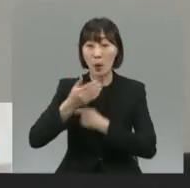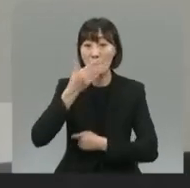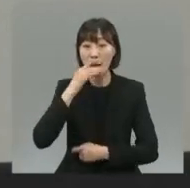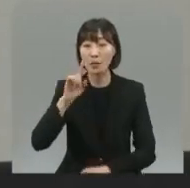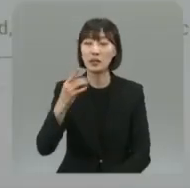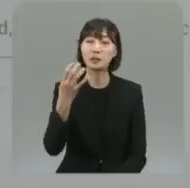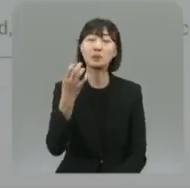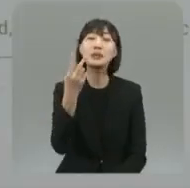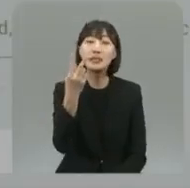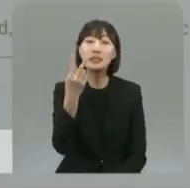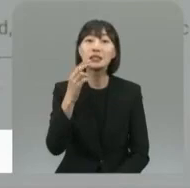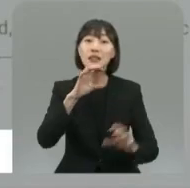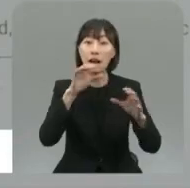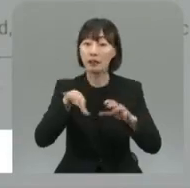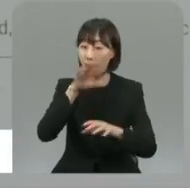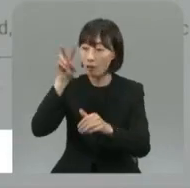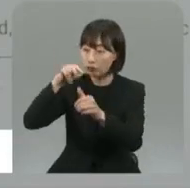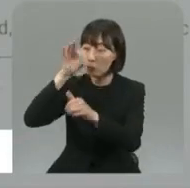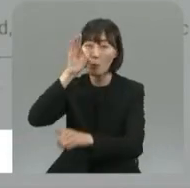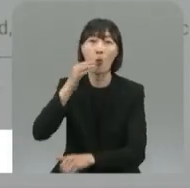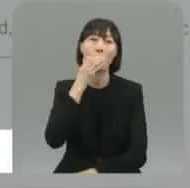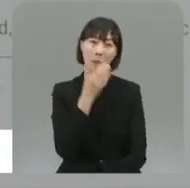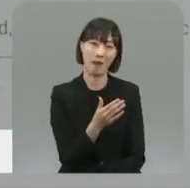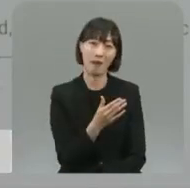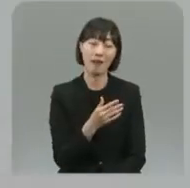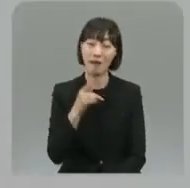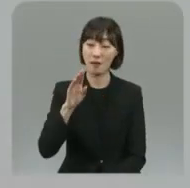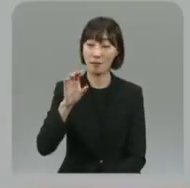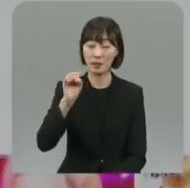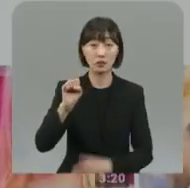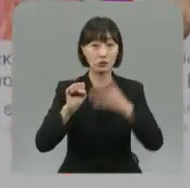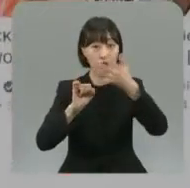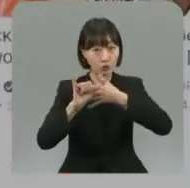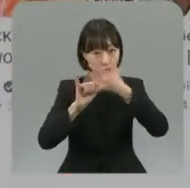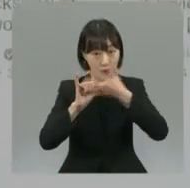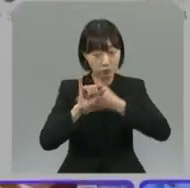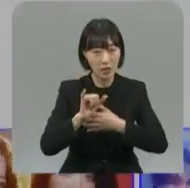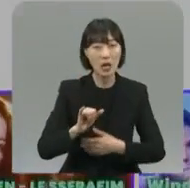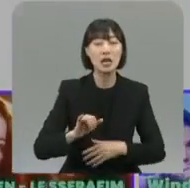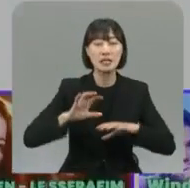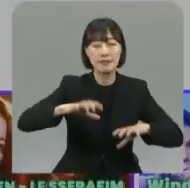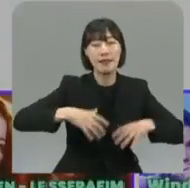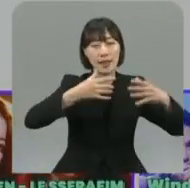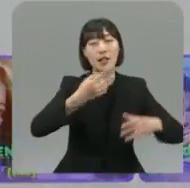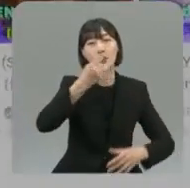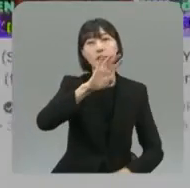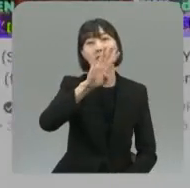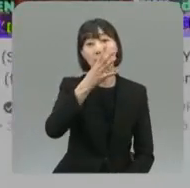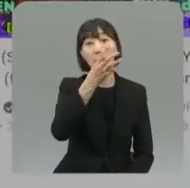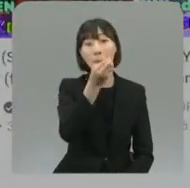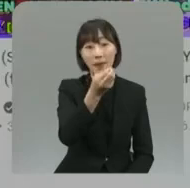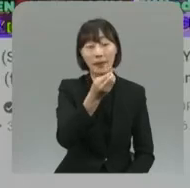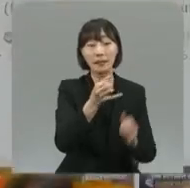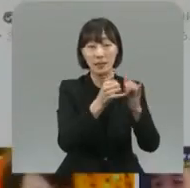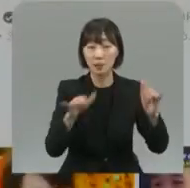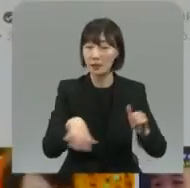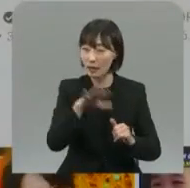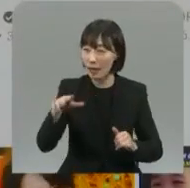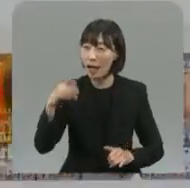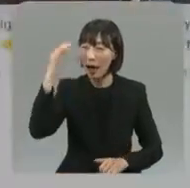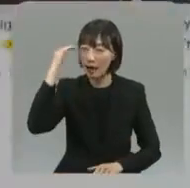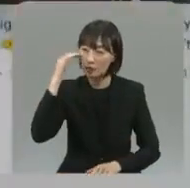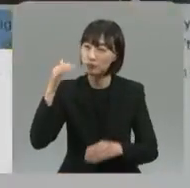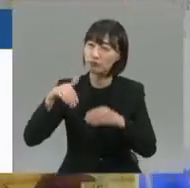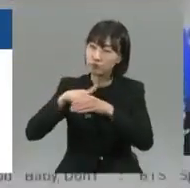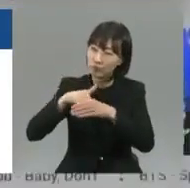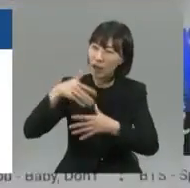巡演，现场 3.3 万个座位瞬间售罄，反应异常热烈。音乐银行计划下半年在南